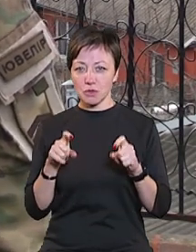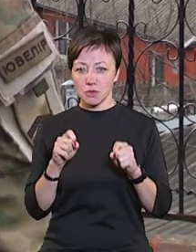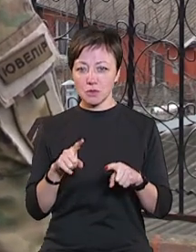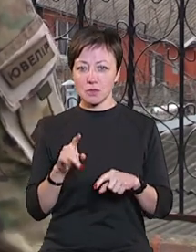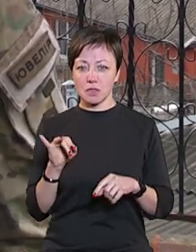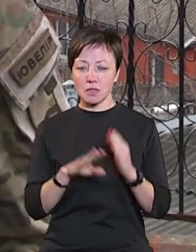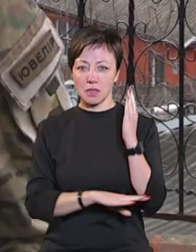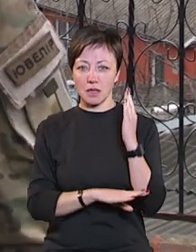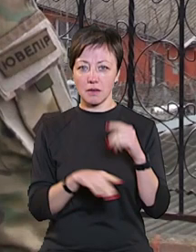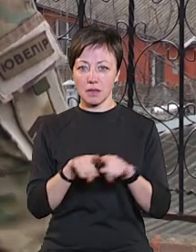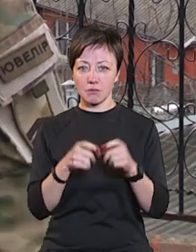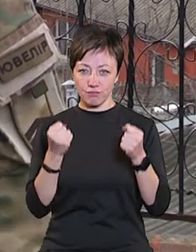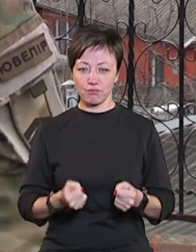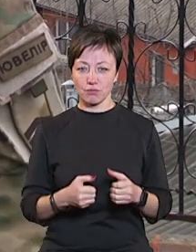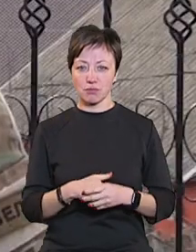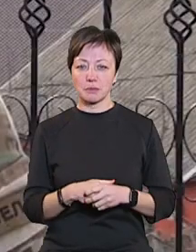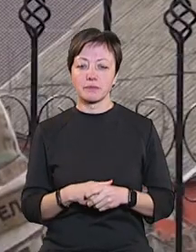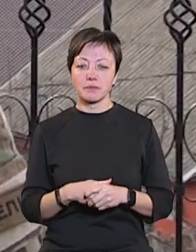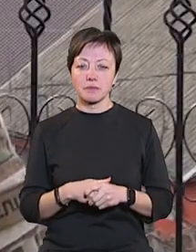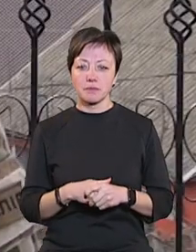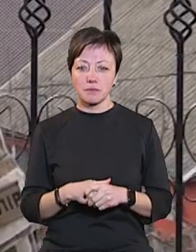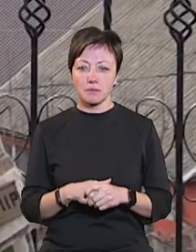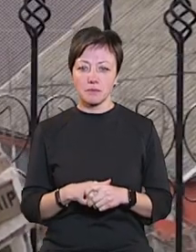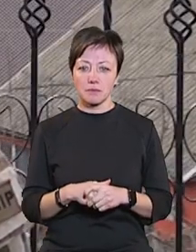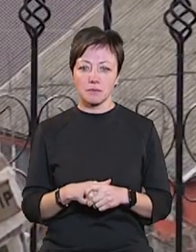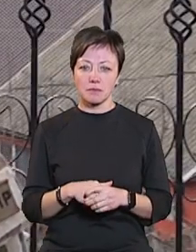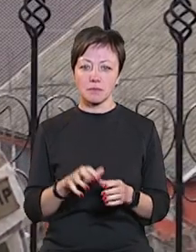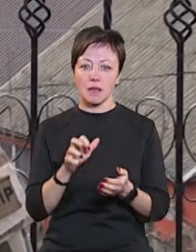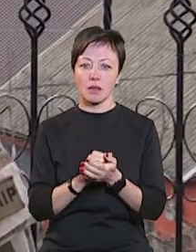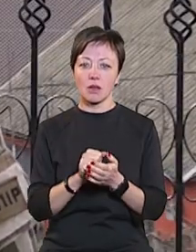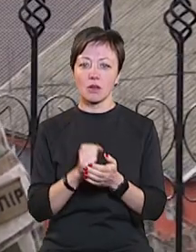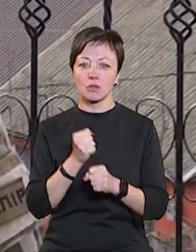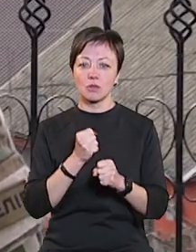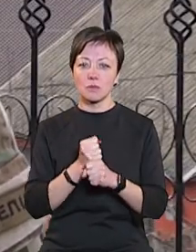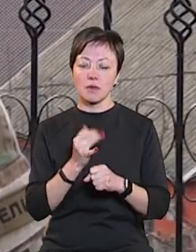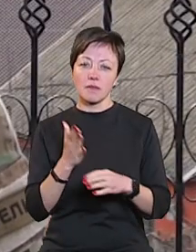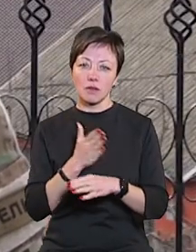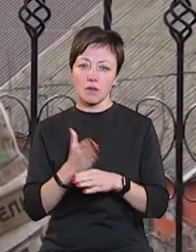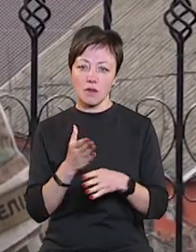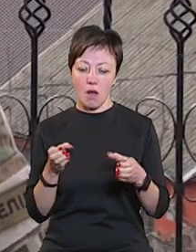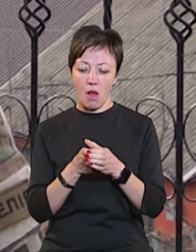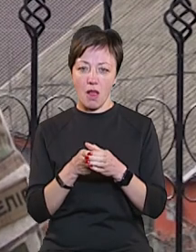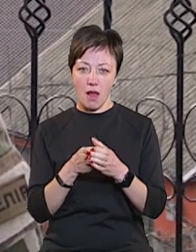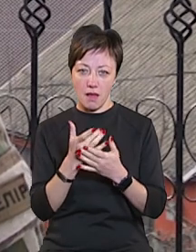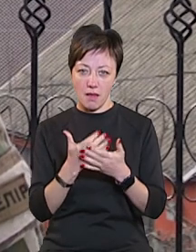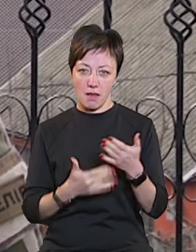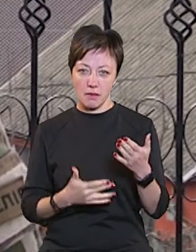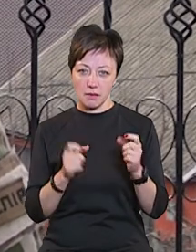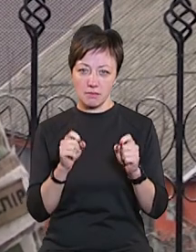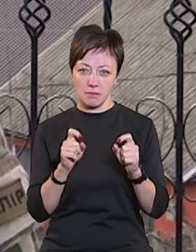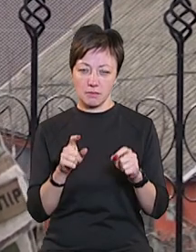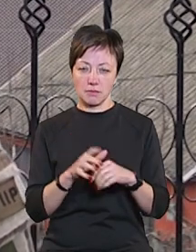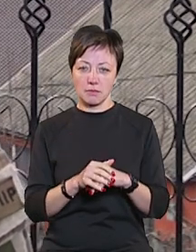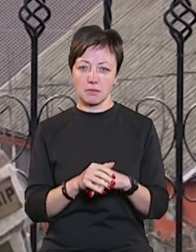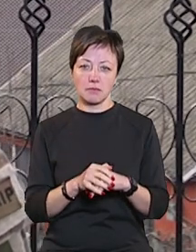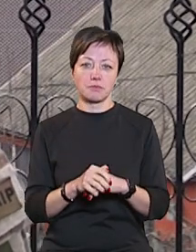бенового дерева, такий масивний, з діамантами. Ми займалися розробкою та виготовленням колекцій в класичному стилі